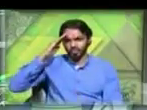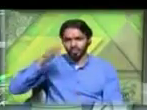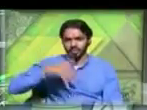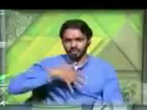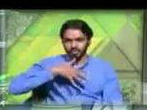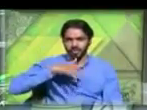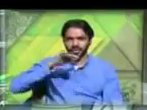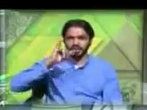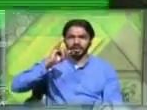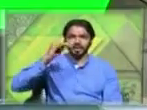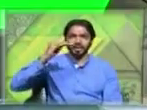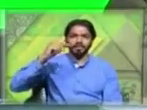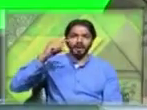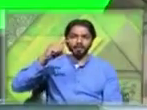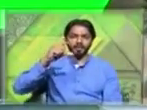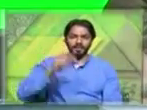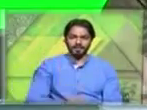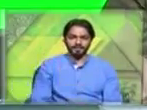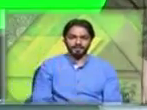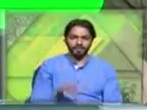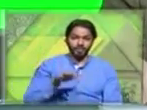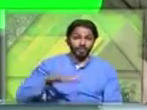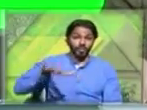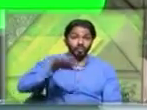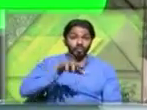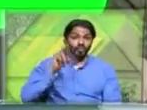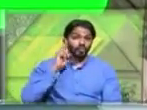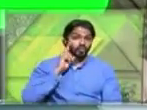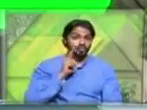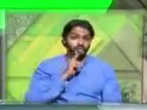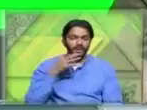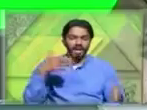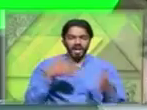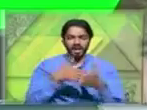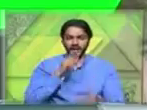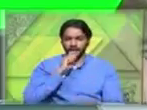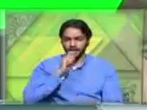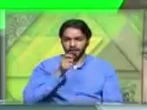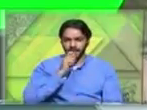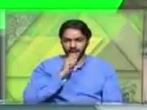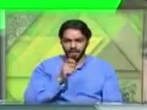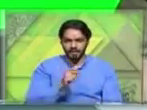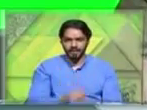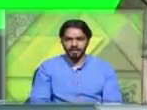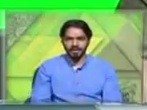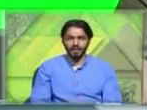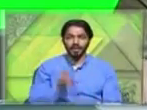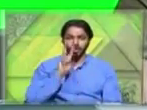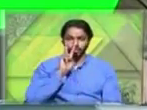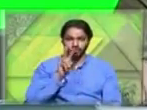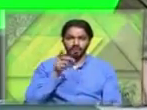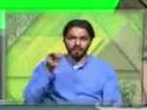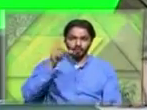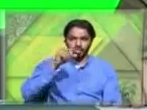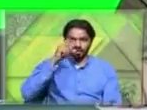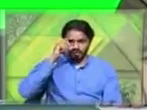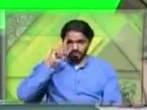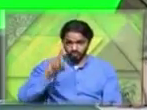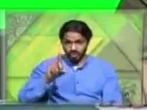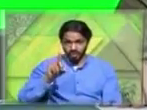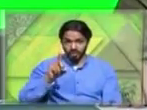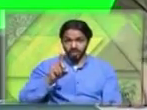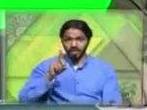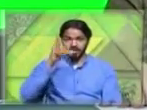اللقاء. حياك رب وبياك. مشاهدينا الكرام، وصلنا وإياكم إلى نهاية هذه الحلقة في برنامج منهج النبي في دعوة الآخر. أشكركم